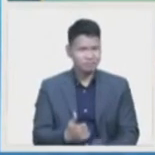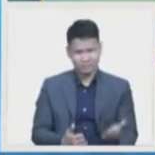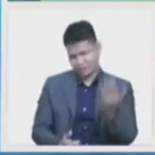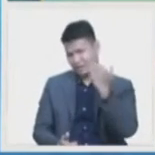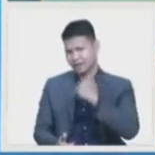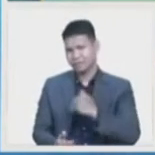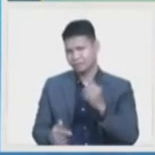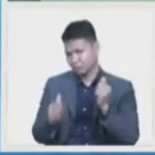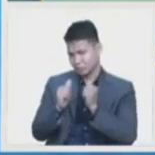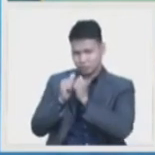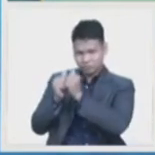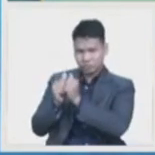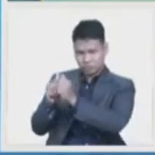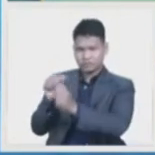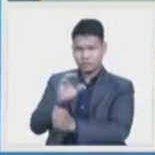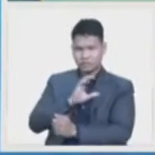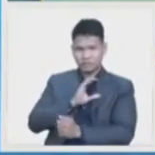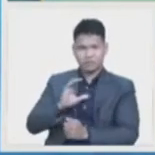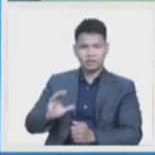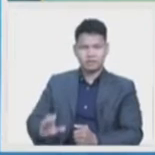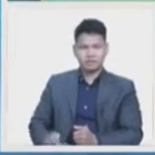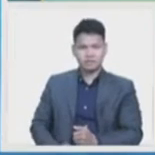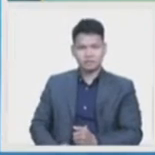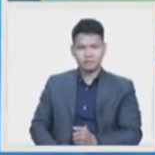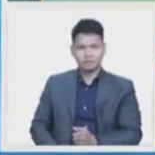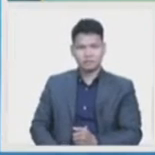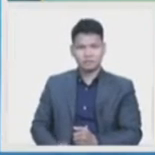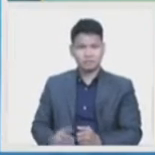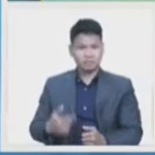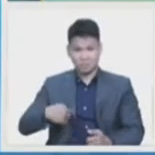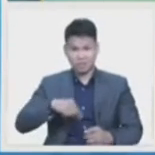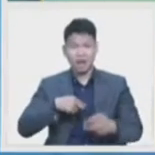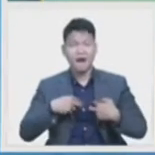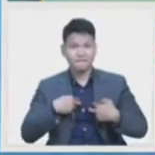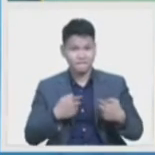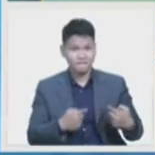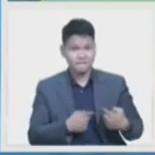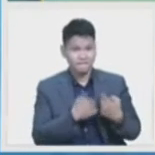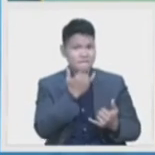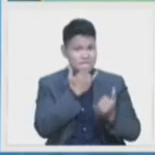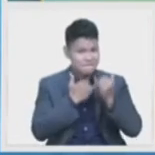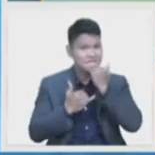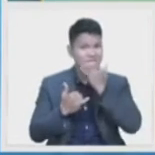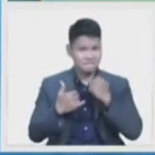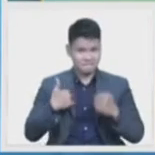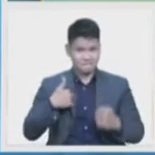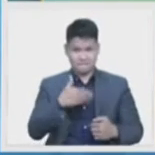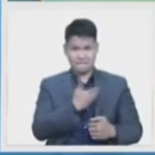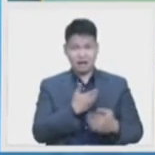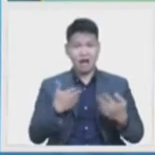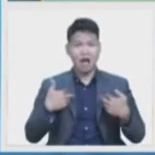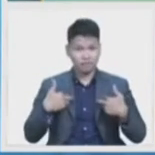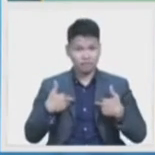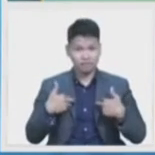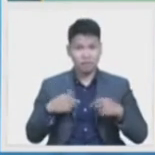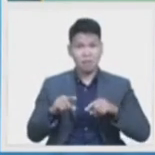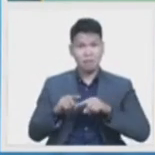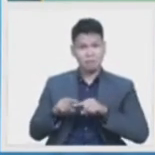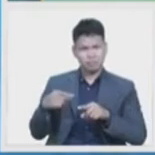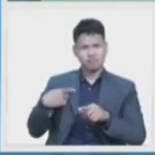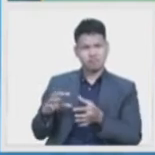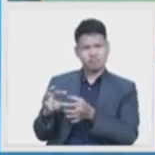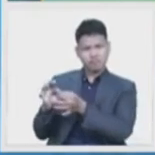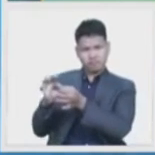man nagpakasala, nag-ihon si Kristo, pinaagi kang isiya, umari ka mo karun, og usahan ta